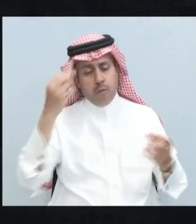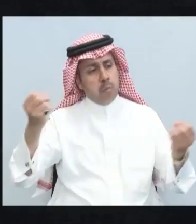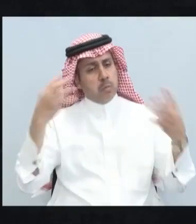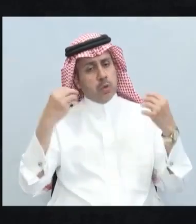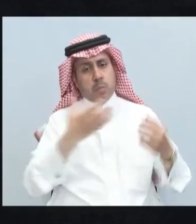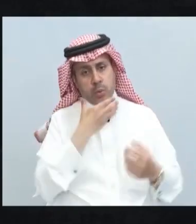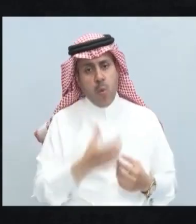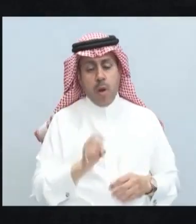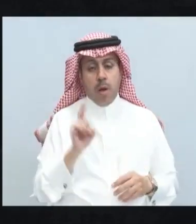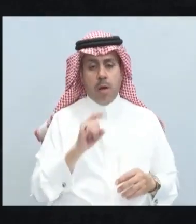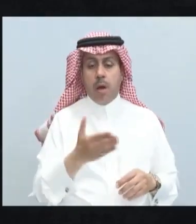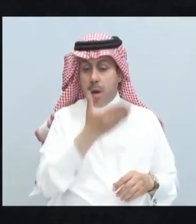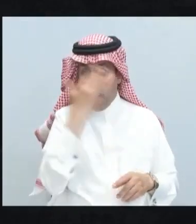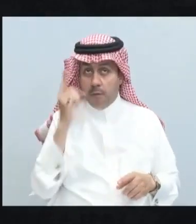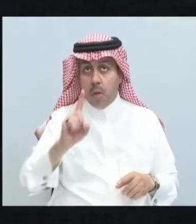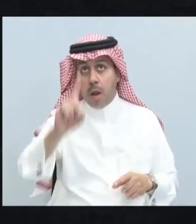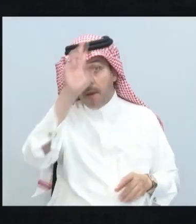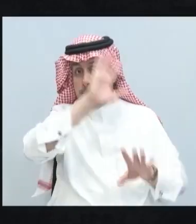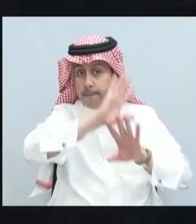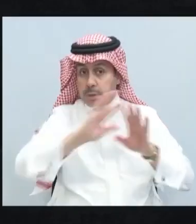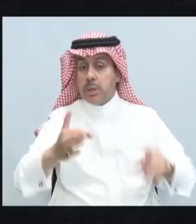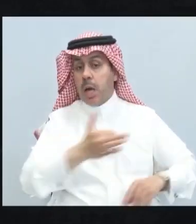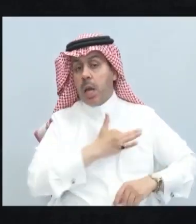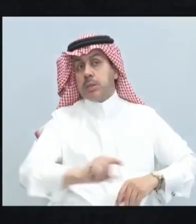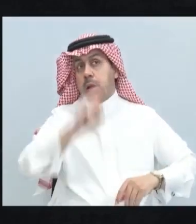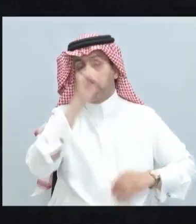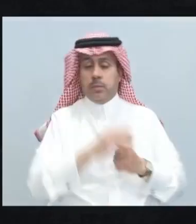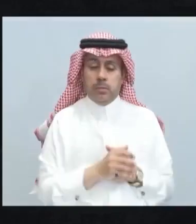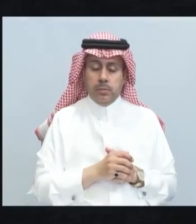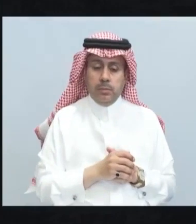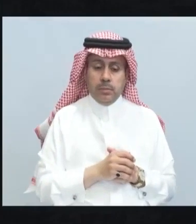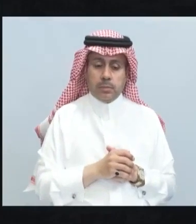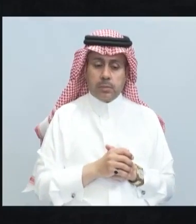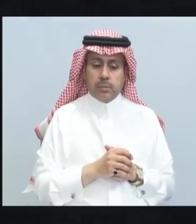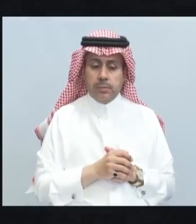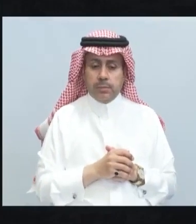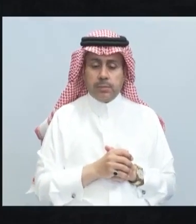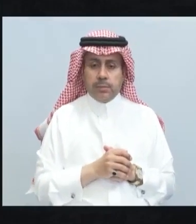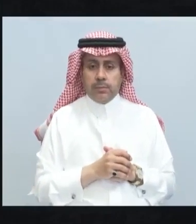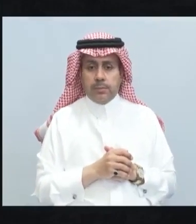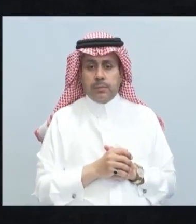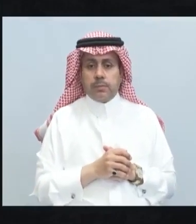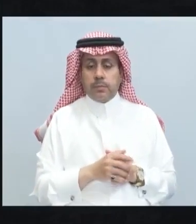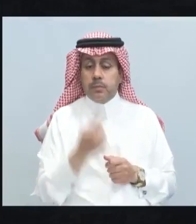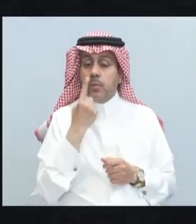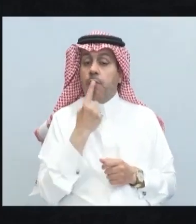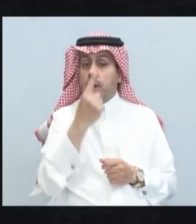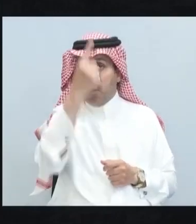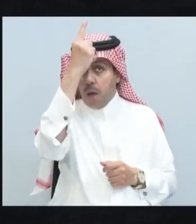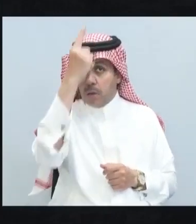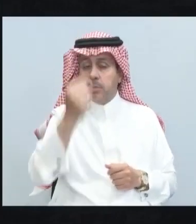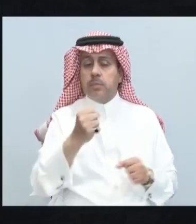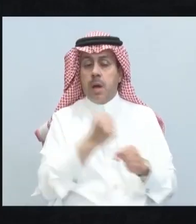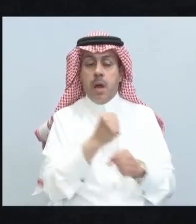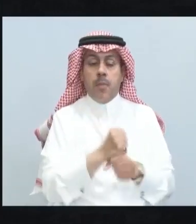ومتقن لا ان يكون حفظك لكتاب الله جل وعلا اخلاص لله جل وعلا وافراد ذلكم